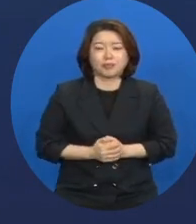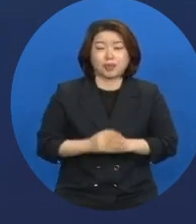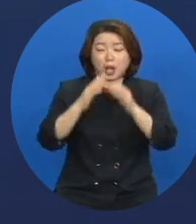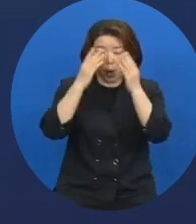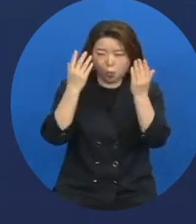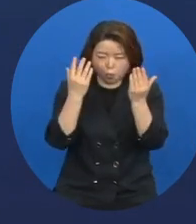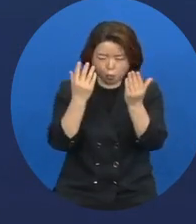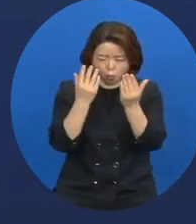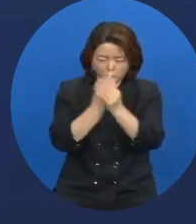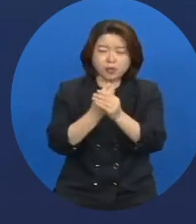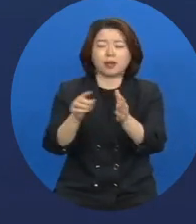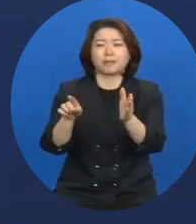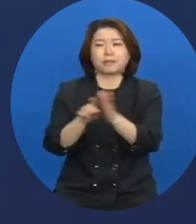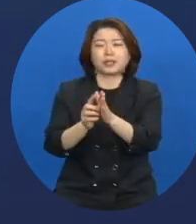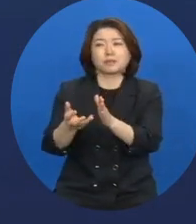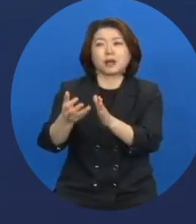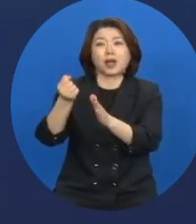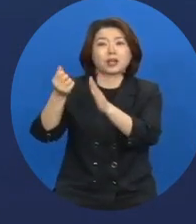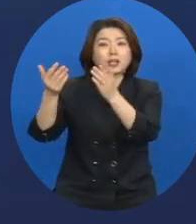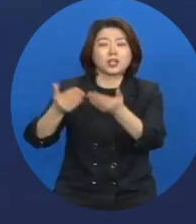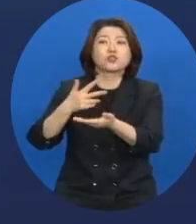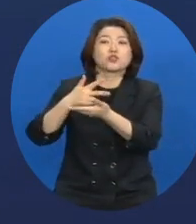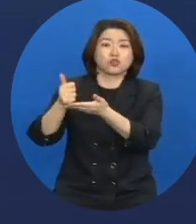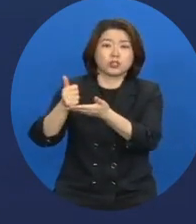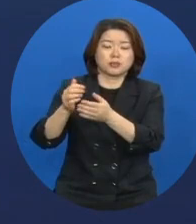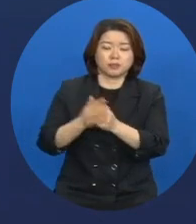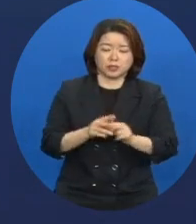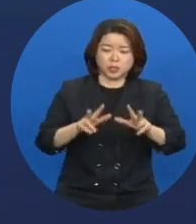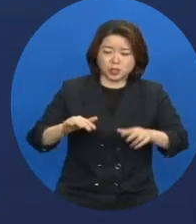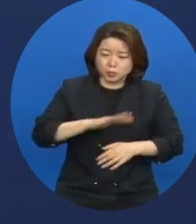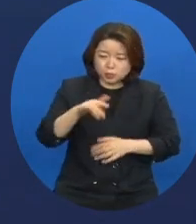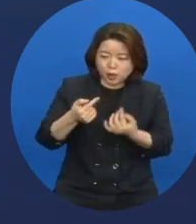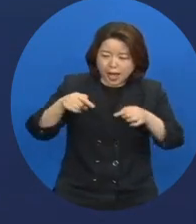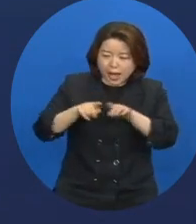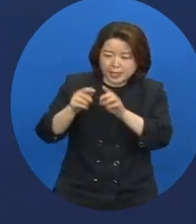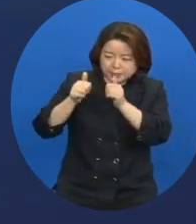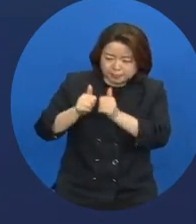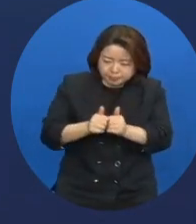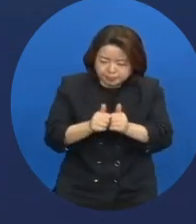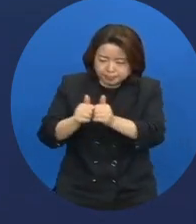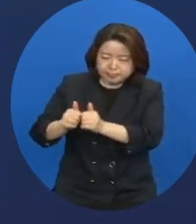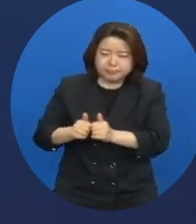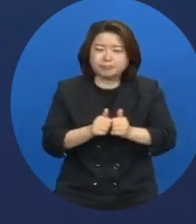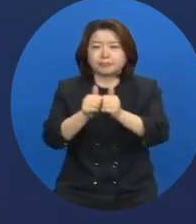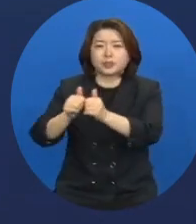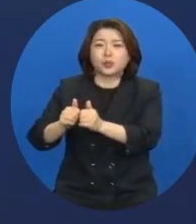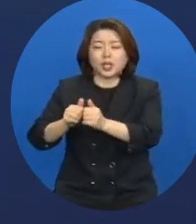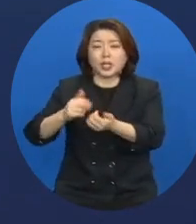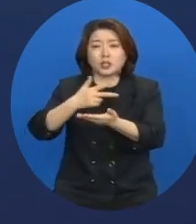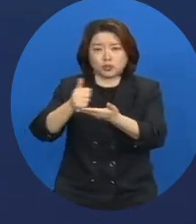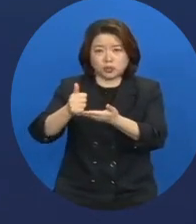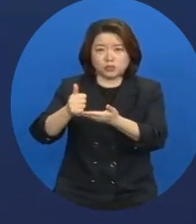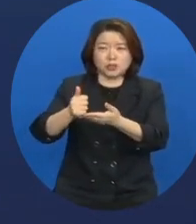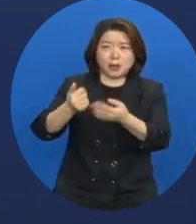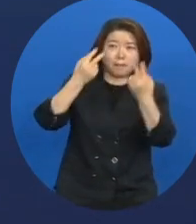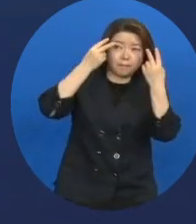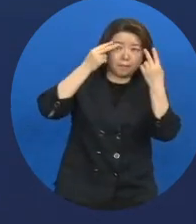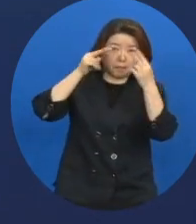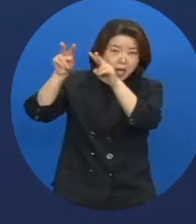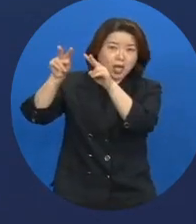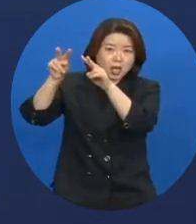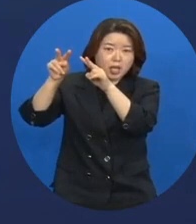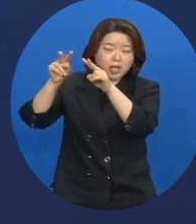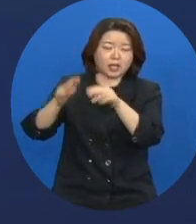온전한 믿음을 갖게 해주시는 주님, 지금도 우리와 함께 계셔서 우리와 동행하시는 주님을 바라보는